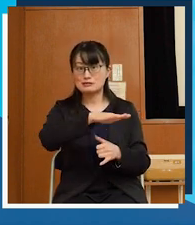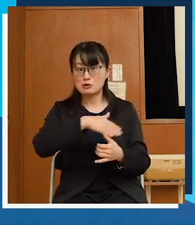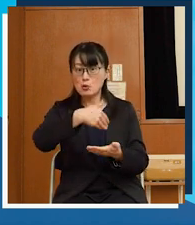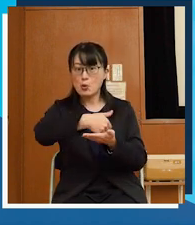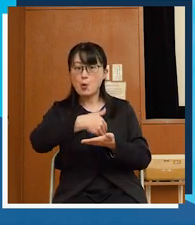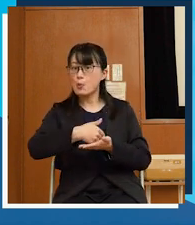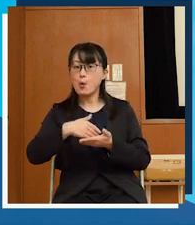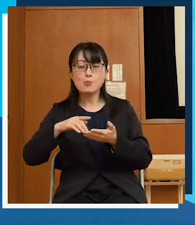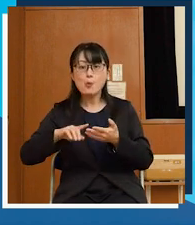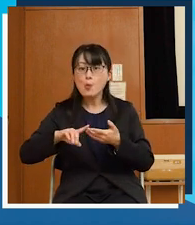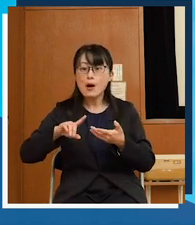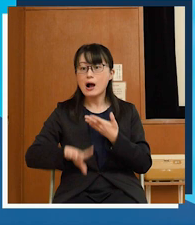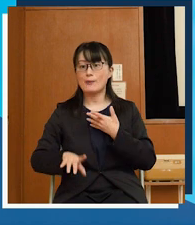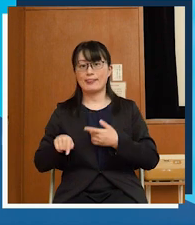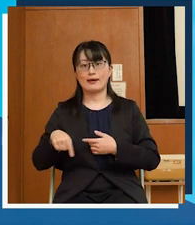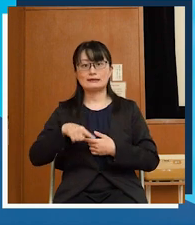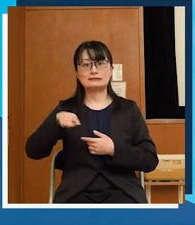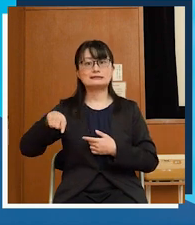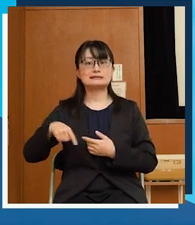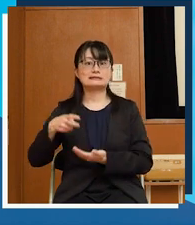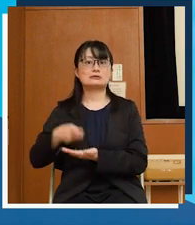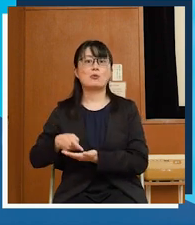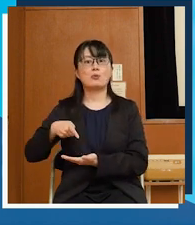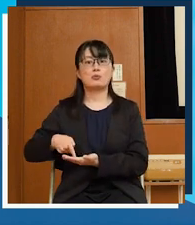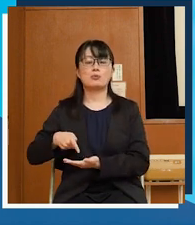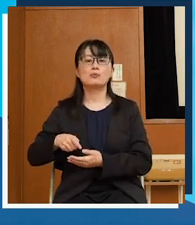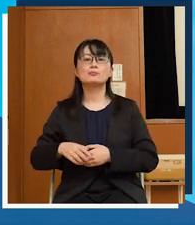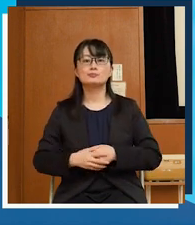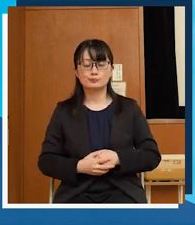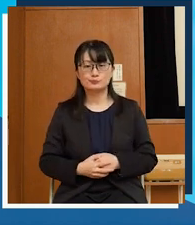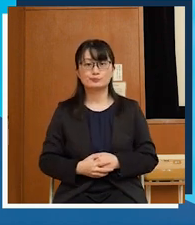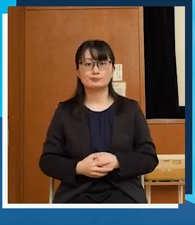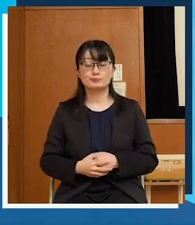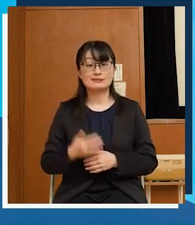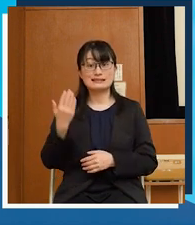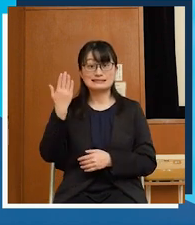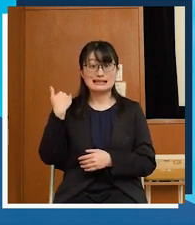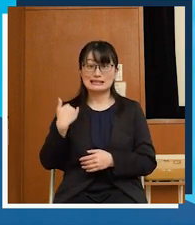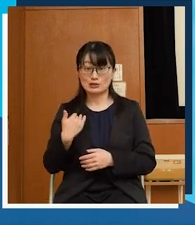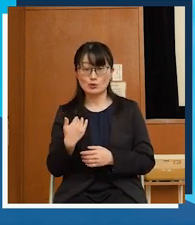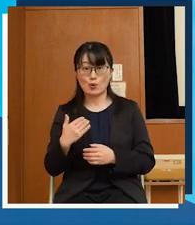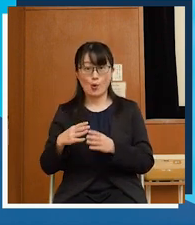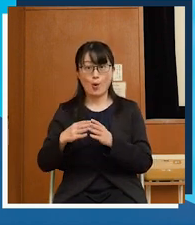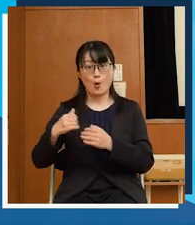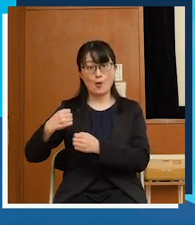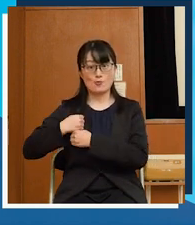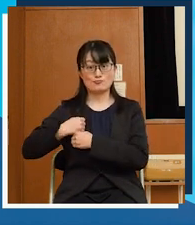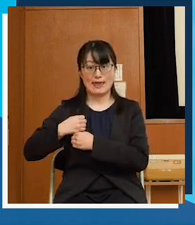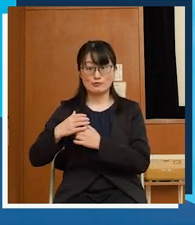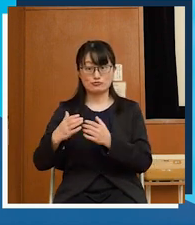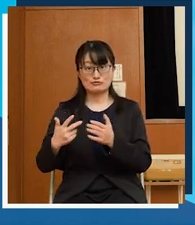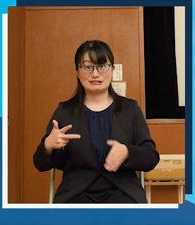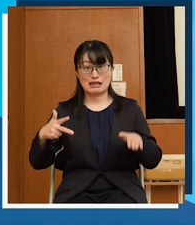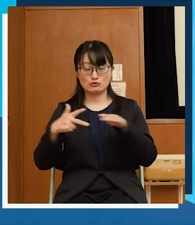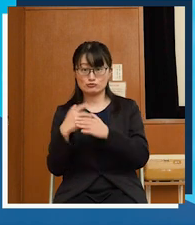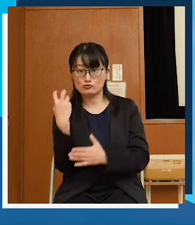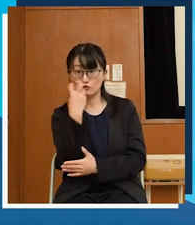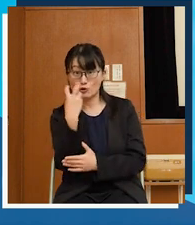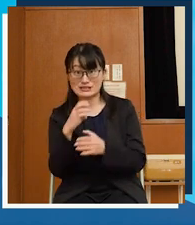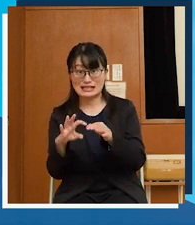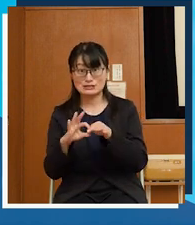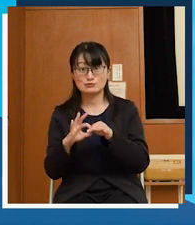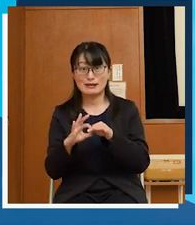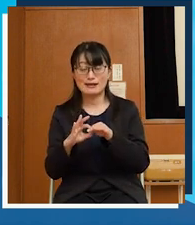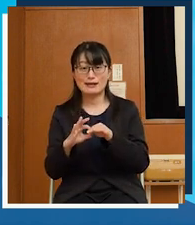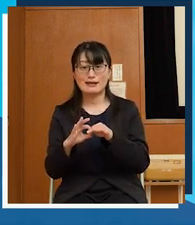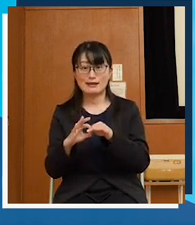先ほど説明したピーフスに関する米軍基地内での立ち調査ですが米軍施設の管理権はこの日米地協定に